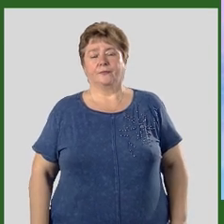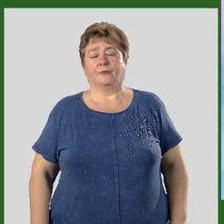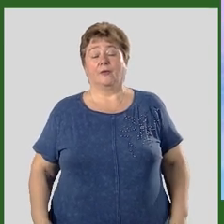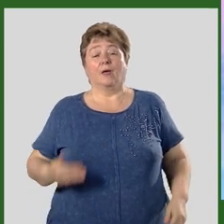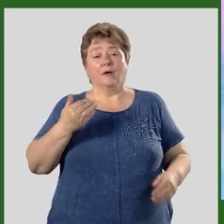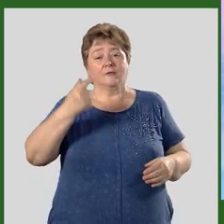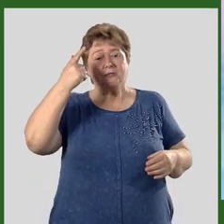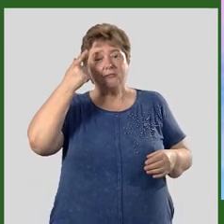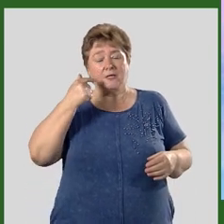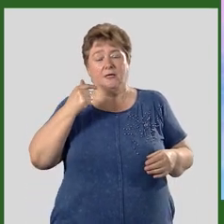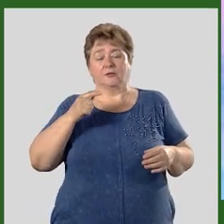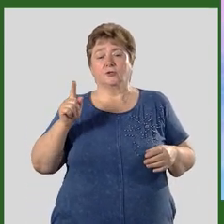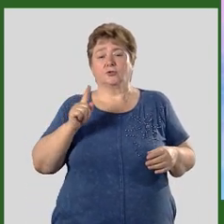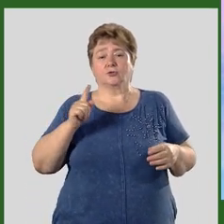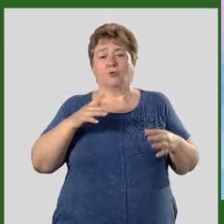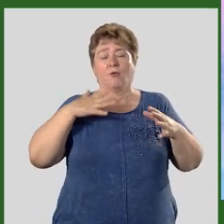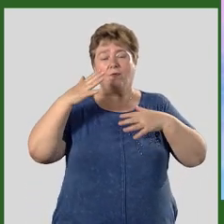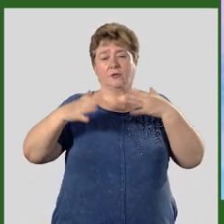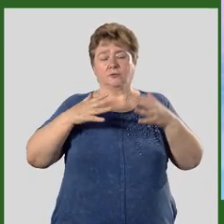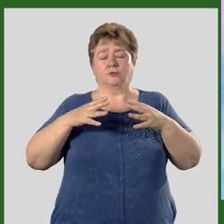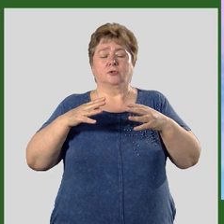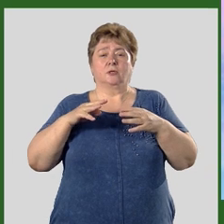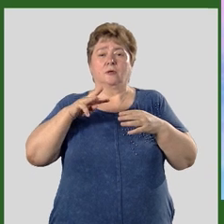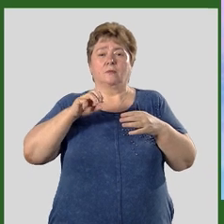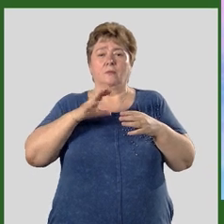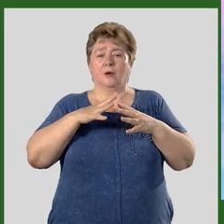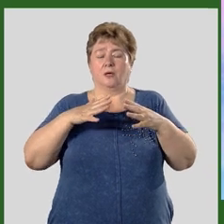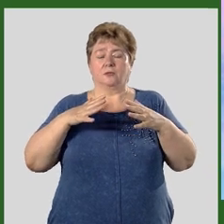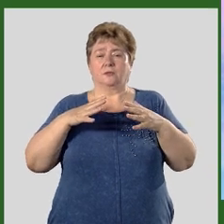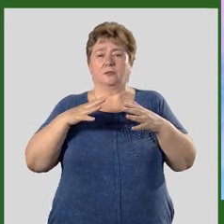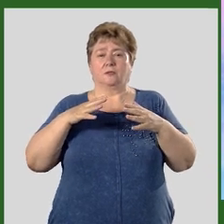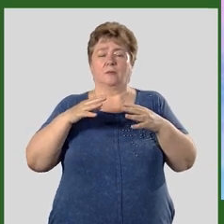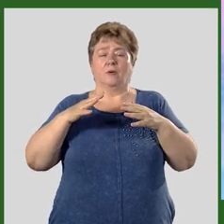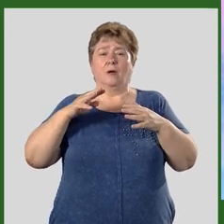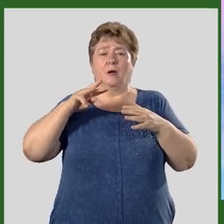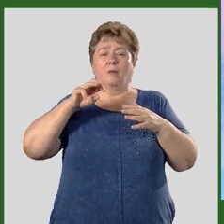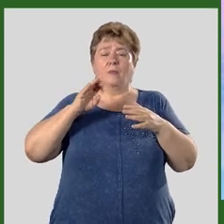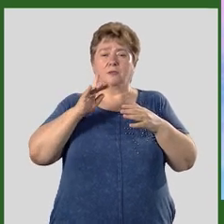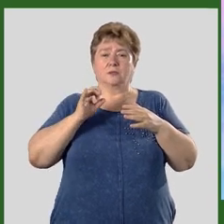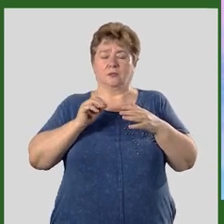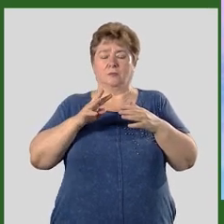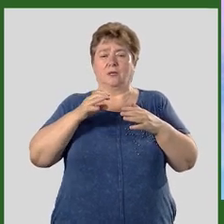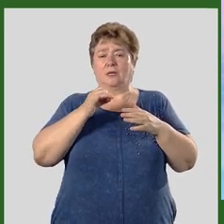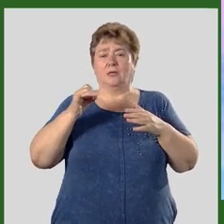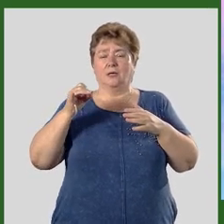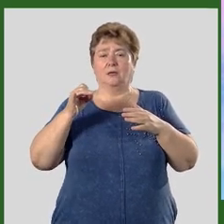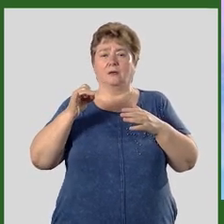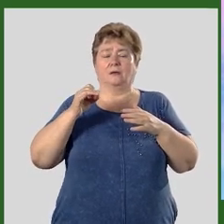Вы уже знаете, что воздушные массы бывают морскими и